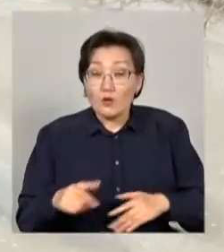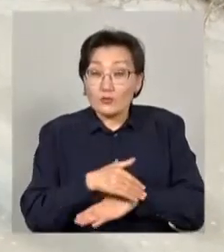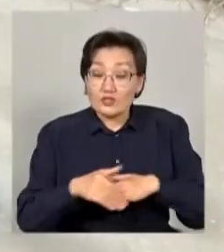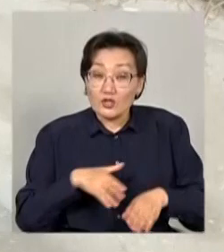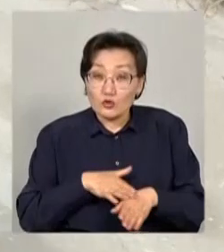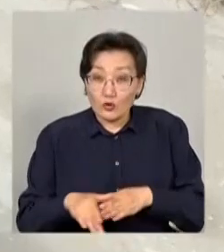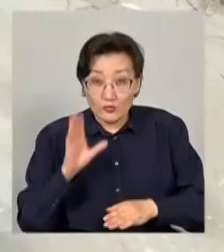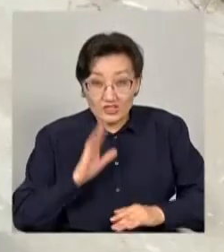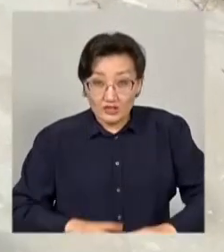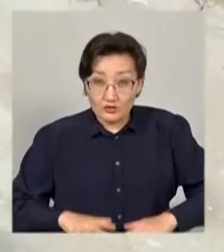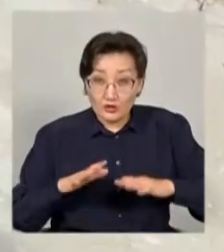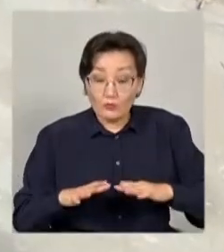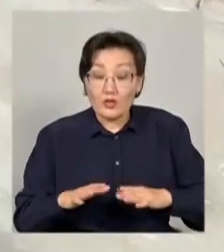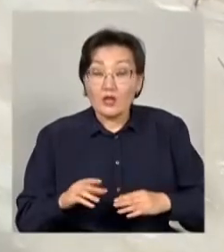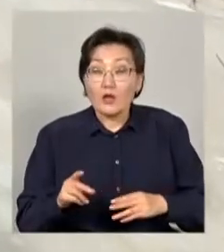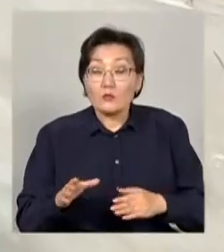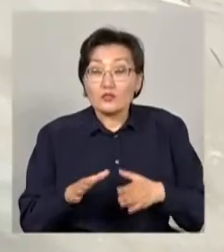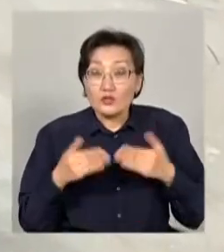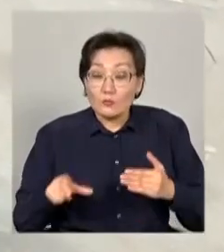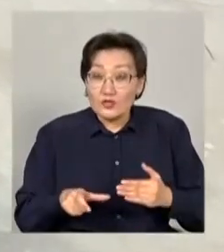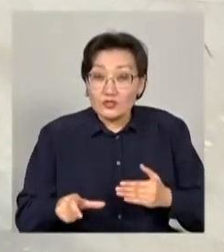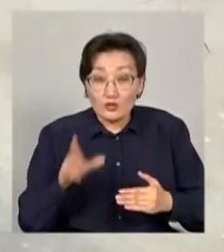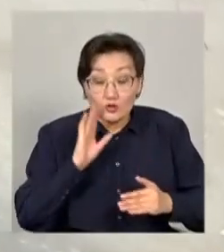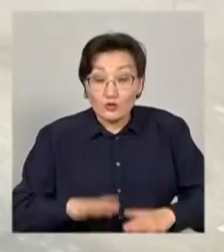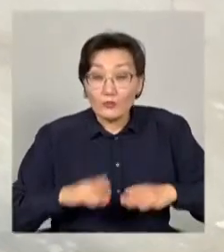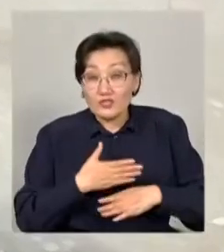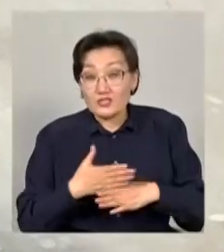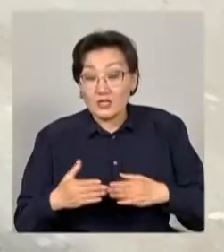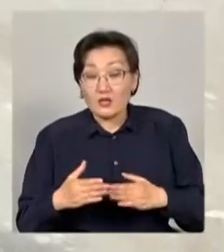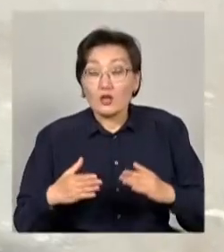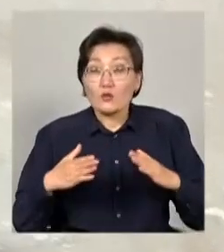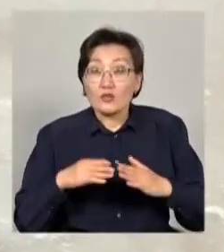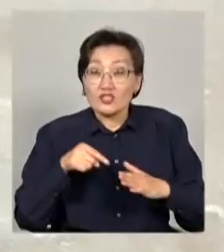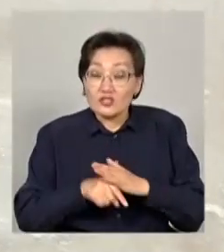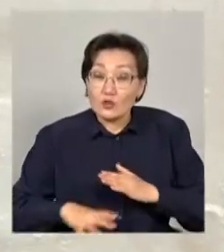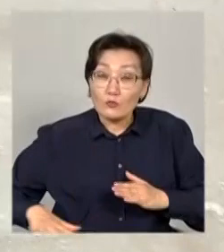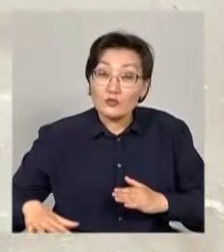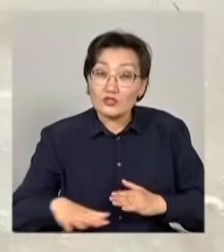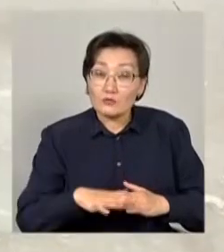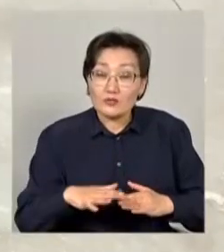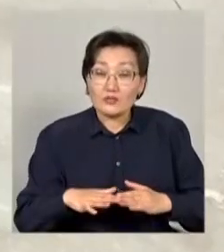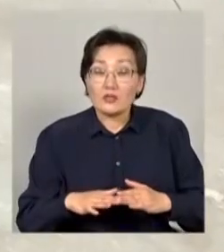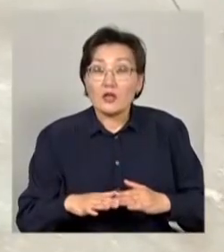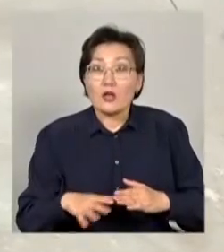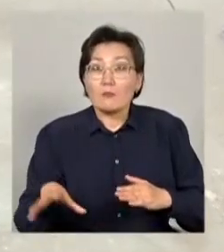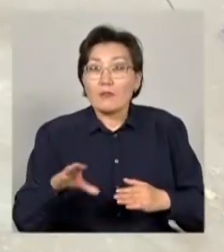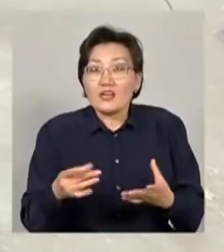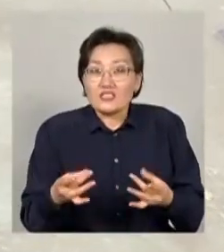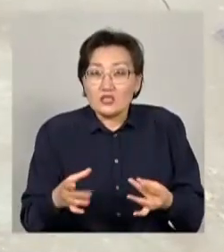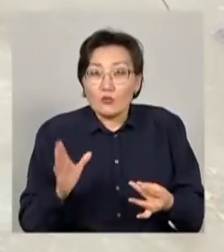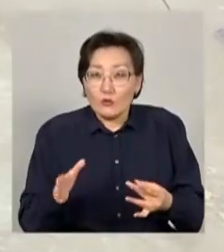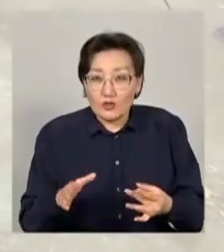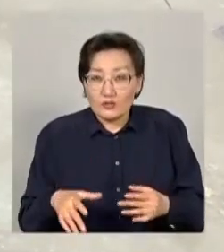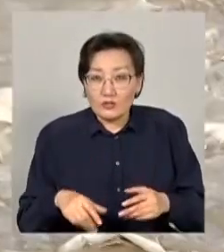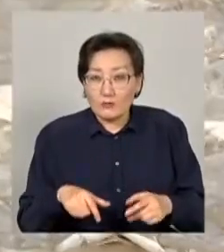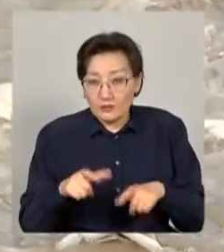түгел шайып кеткен. Онсыз да жоқ жолды судың басқаны былай тұрсын, қора қопсы үй жайды тіпті көгеріп кететін болды деп тұрғындар